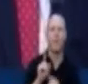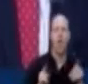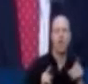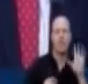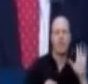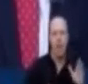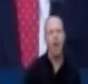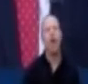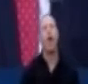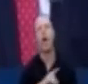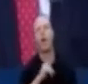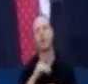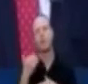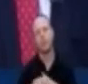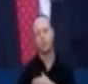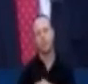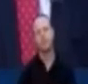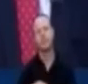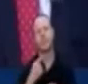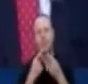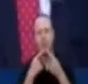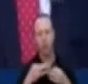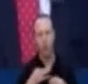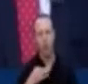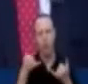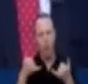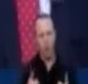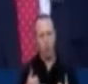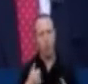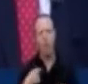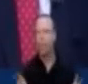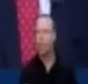כאן הפולמוס שלנו להיום. אנחנו כנראה לא נוכל